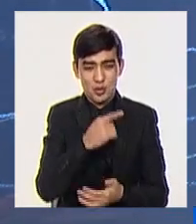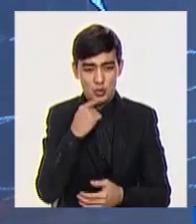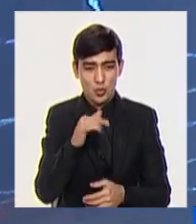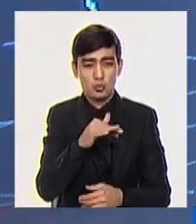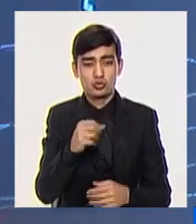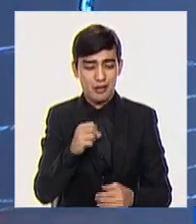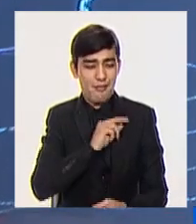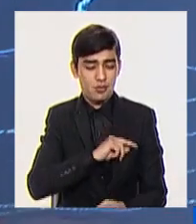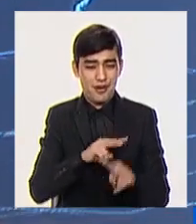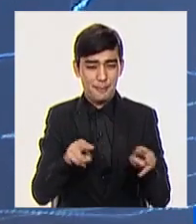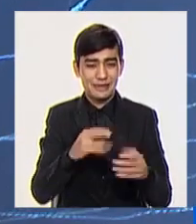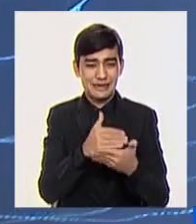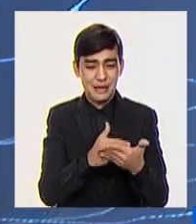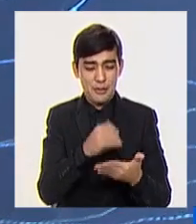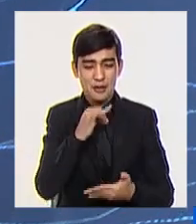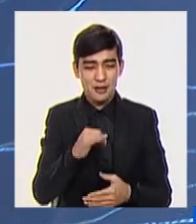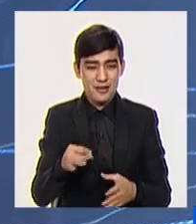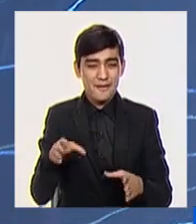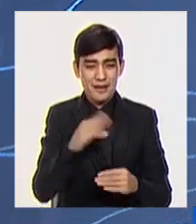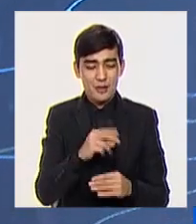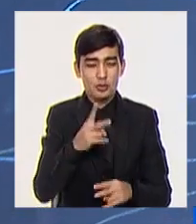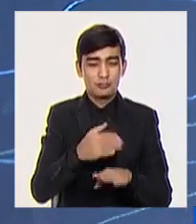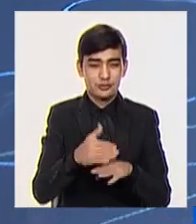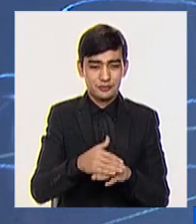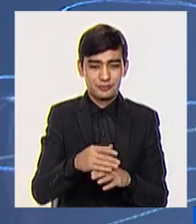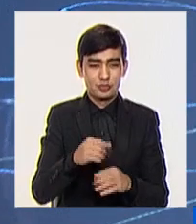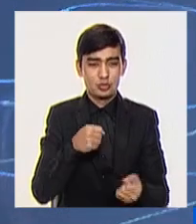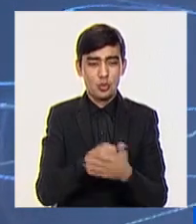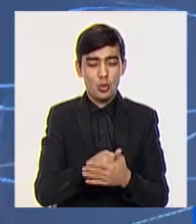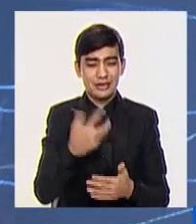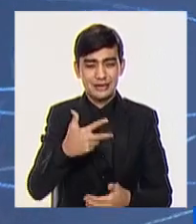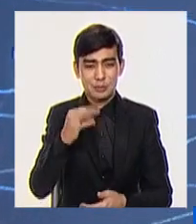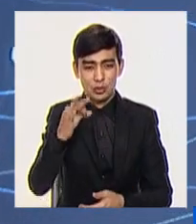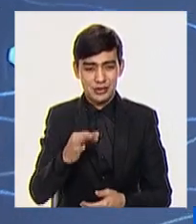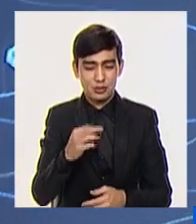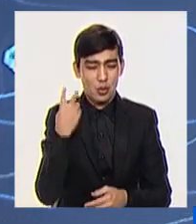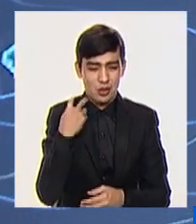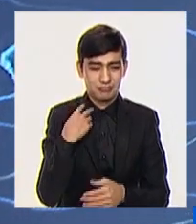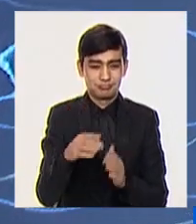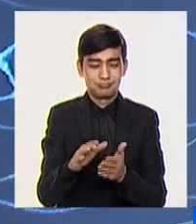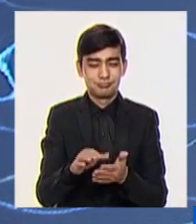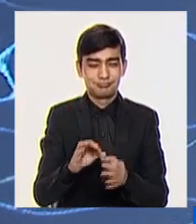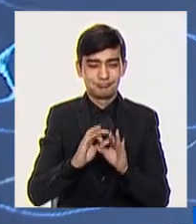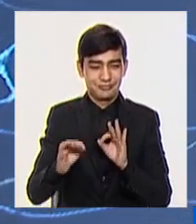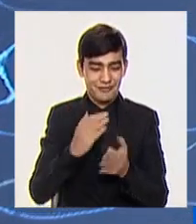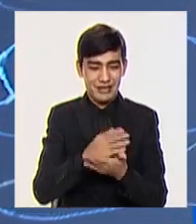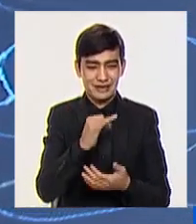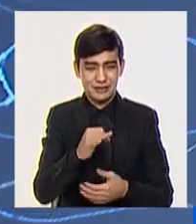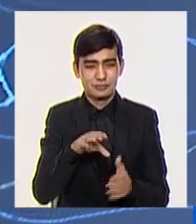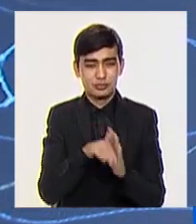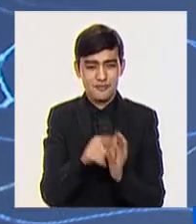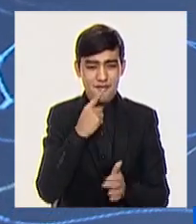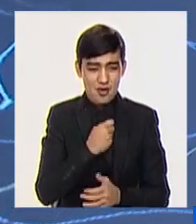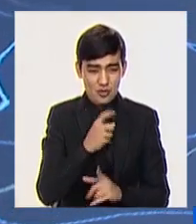работает такая система, когда некоторым категориям заемщиков списывают до 30% задолженности. В группу входят ветераны, опекуны